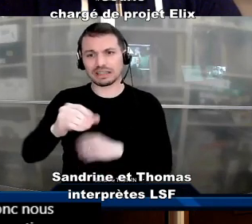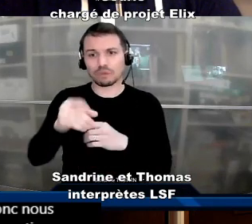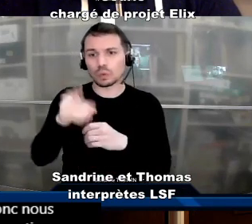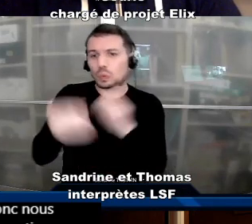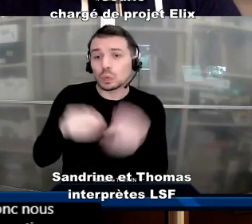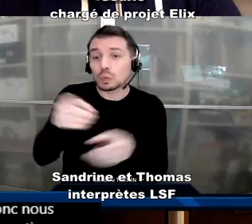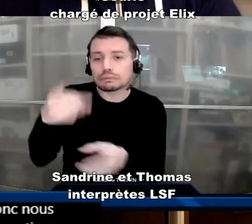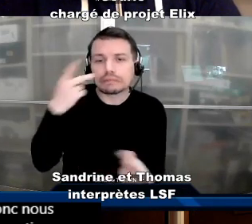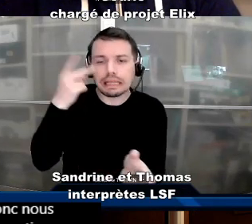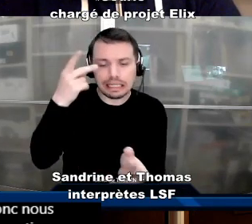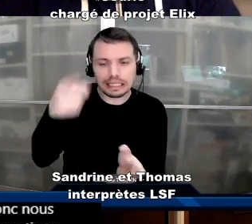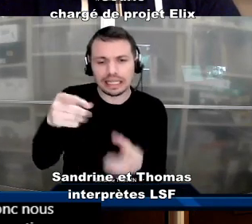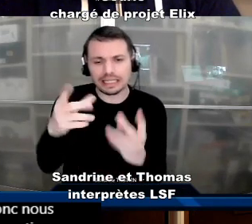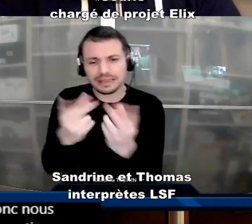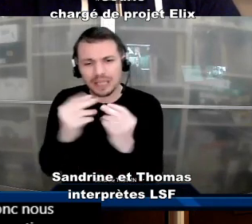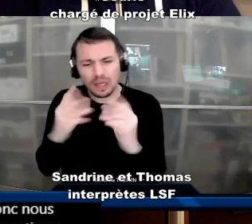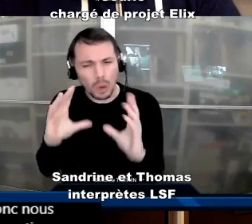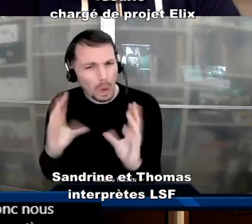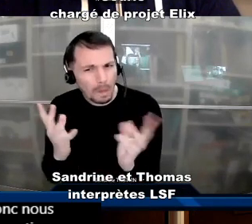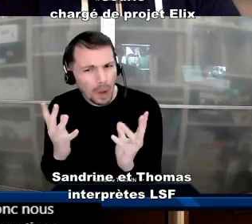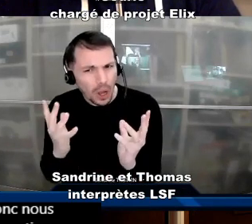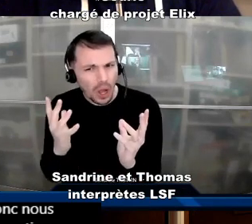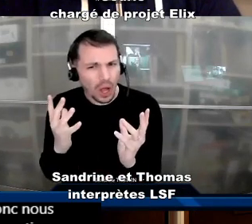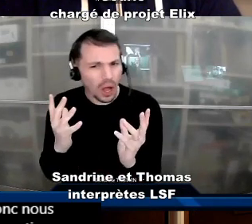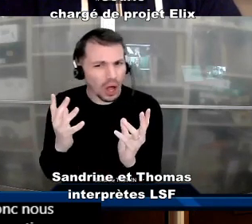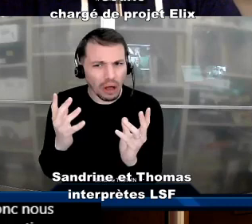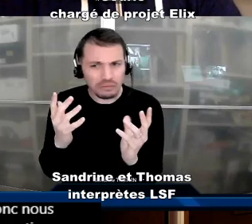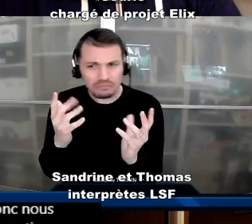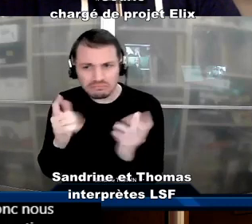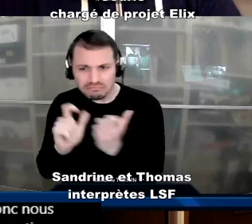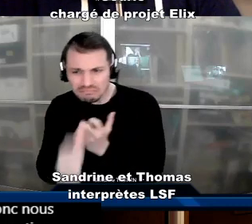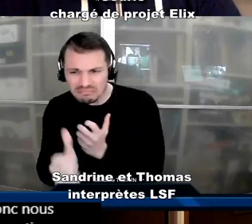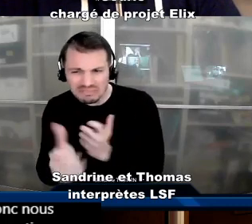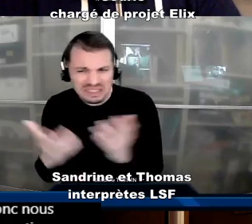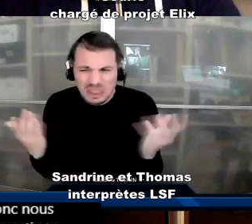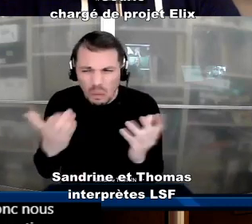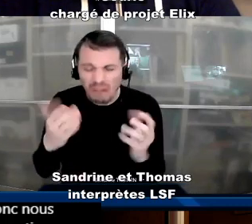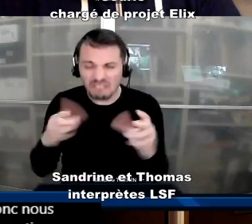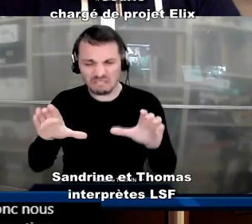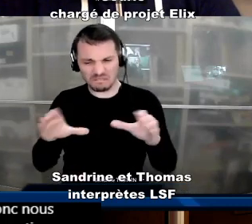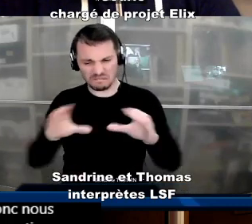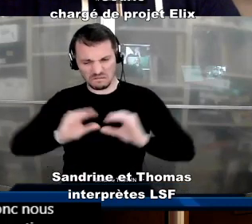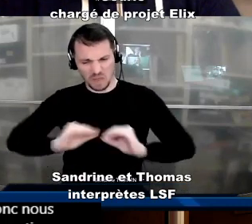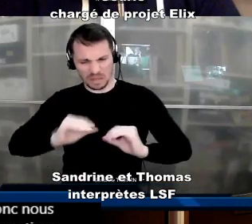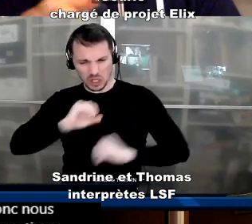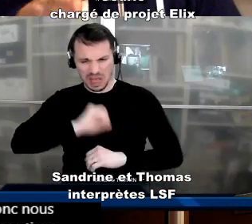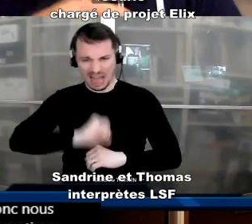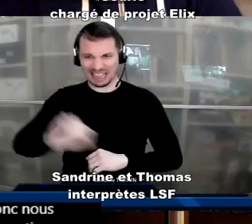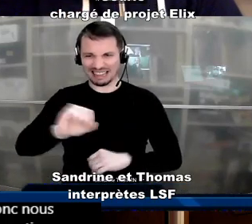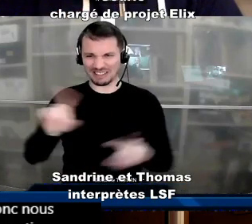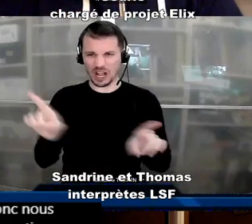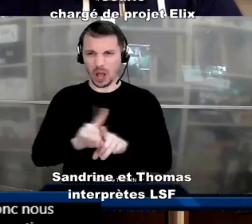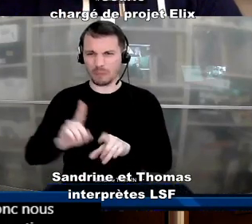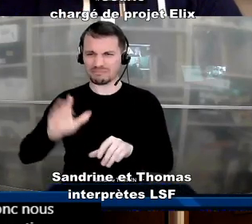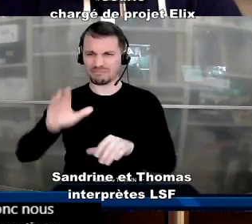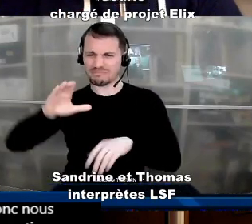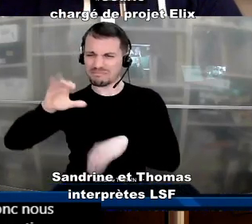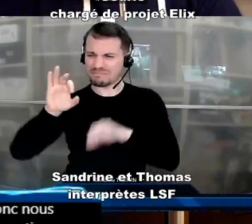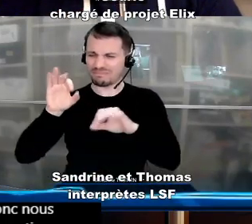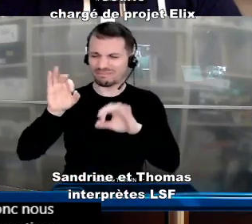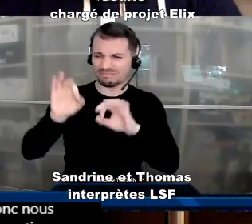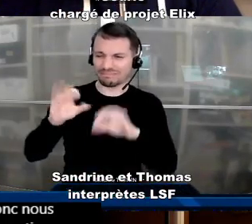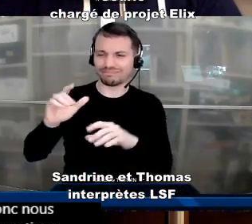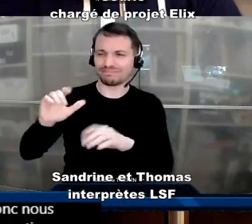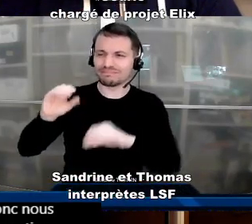expliquer comment ça se déroule, une formation intensive, qu'est-ce que c'est? On imagine un camp militaire où on rampe dans la boue quand on entend